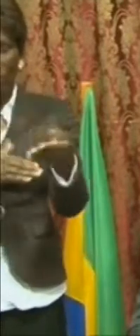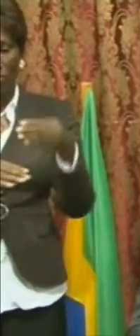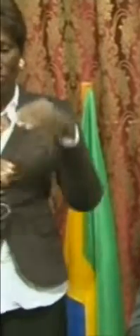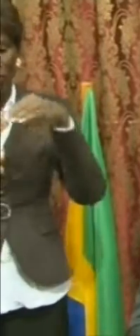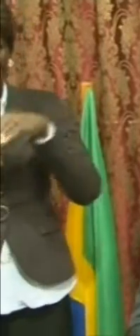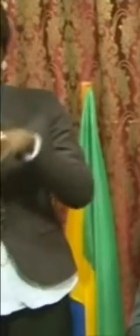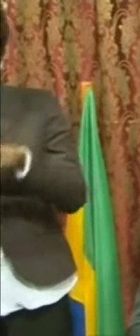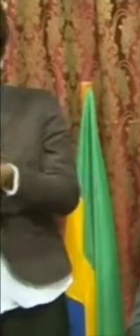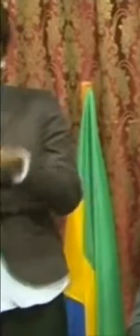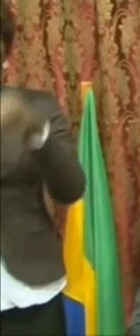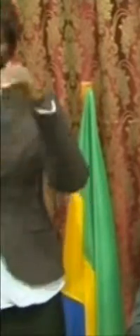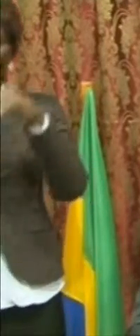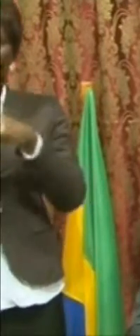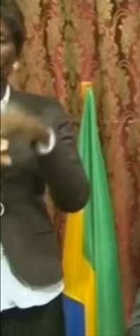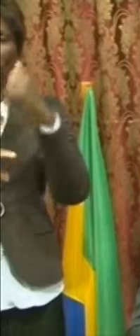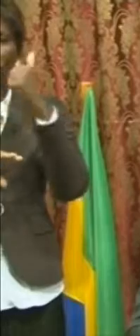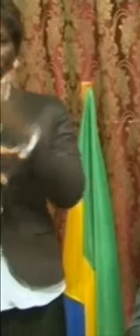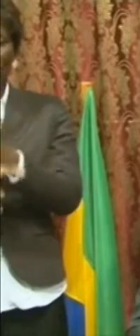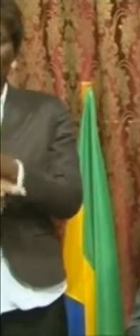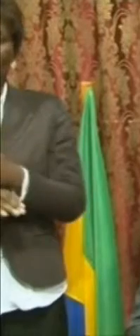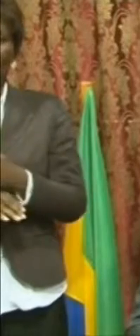au sein du dit organe une année plus tôt.